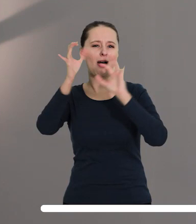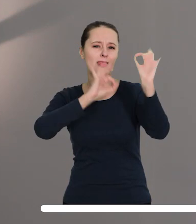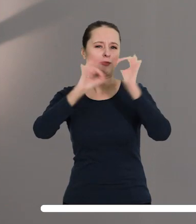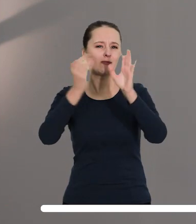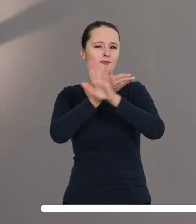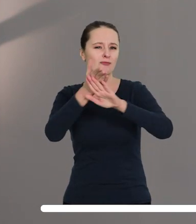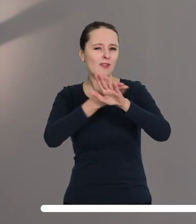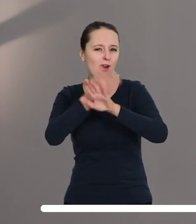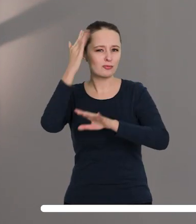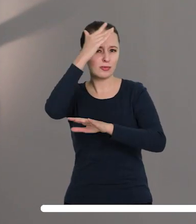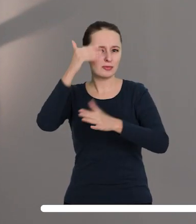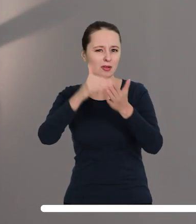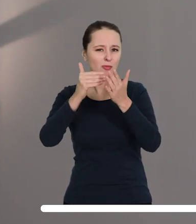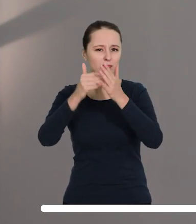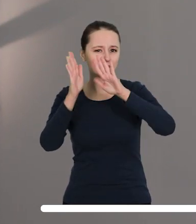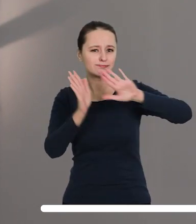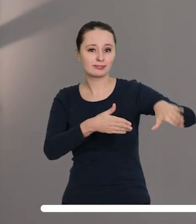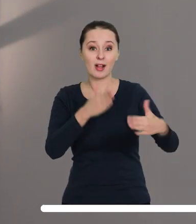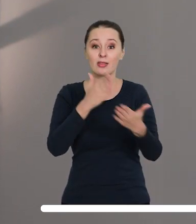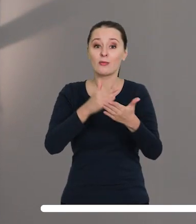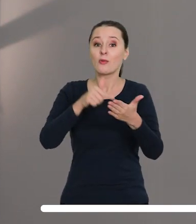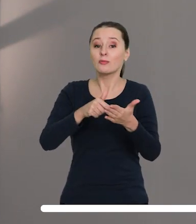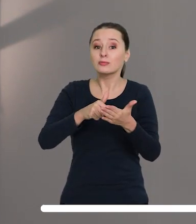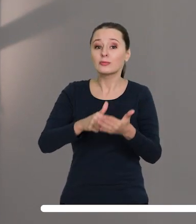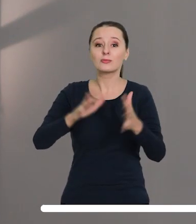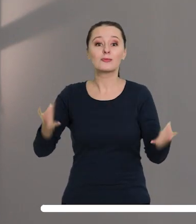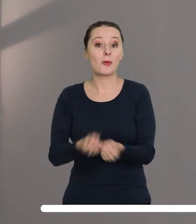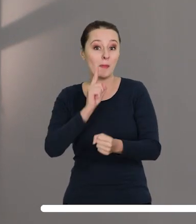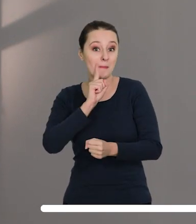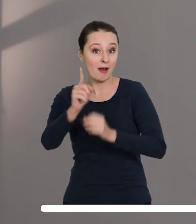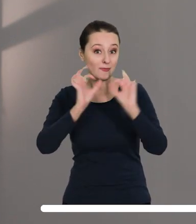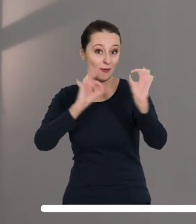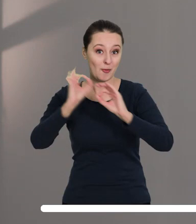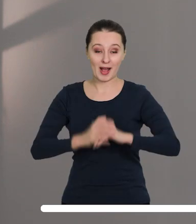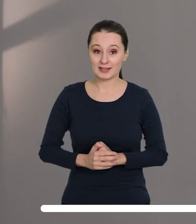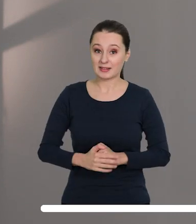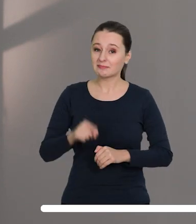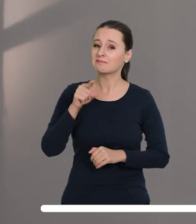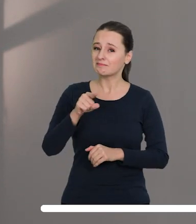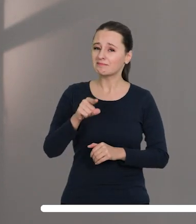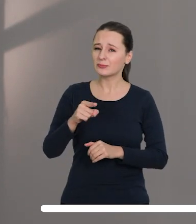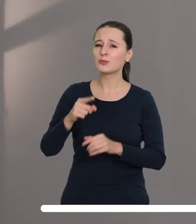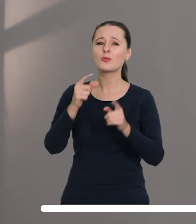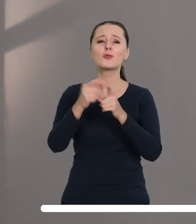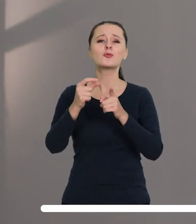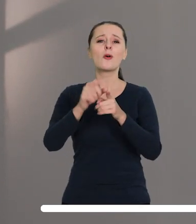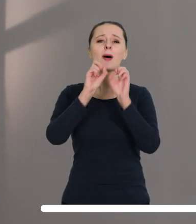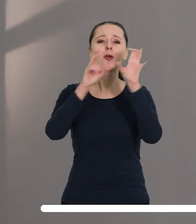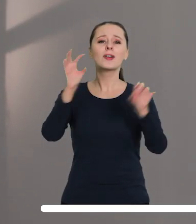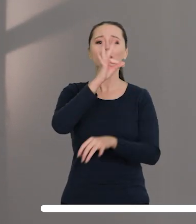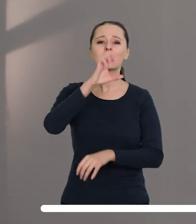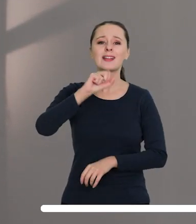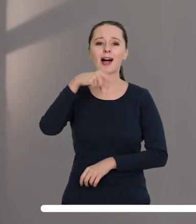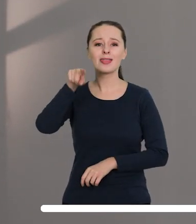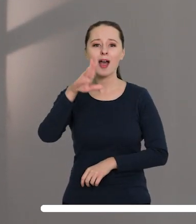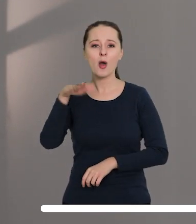się da podważyć, gdyż tylko w ten sposób można wykryć to, czego podważyć się nie da. Na naszej uczelni często wracamy do